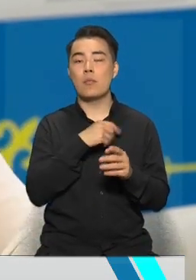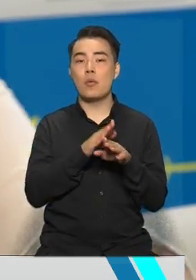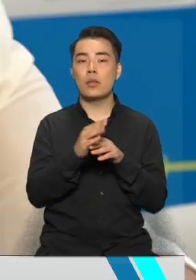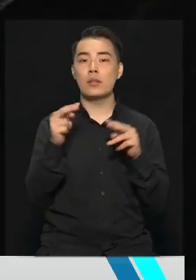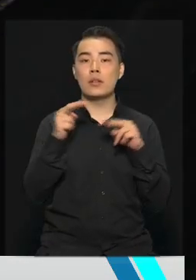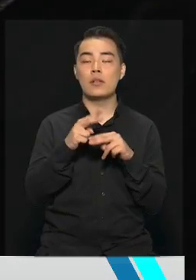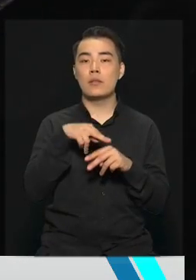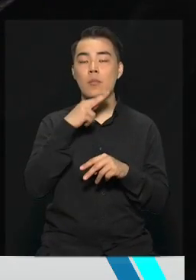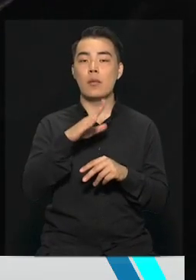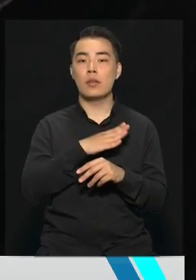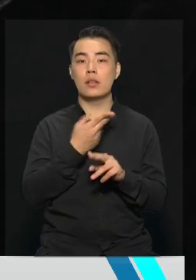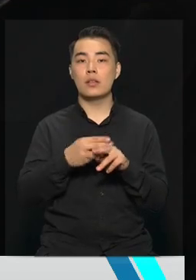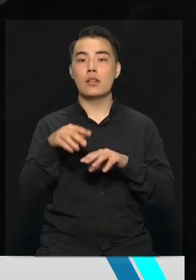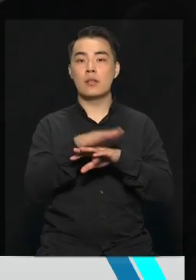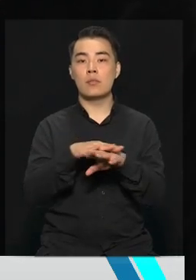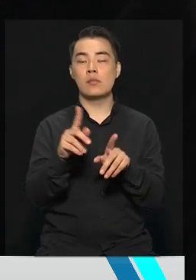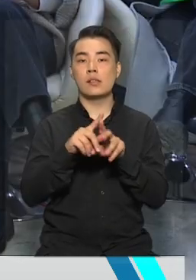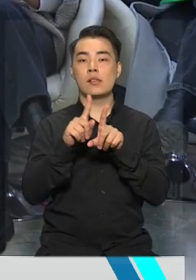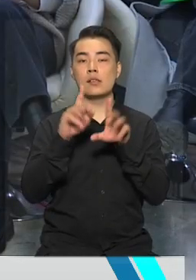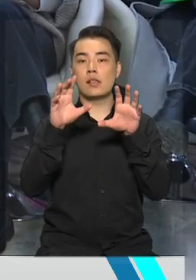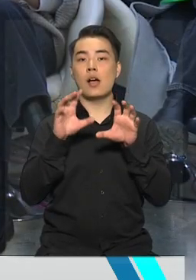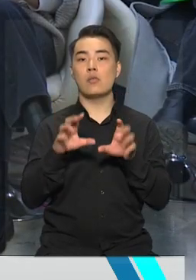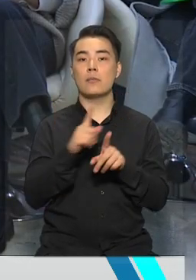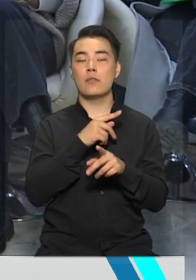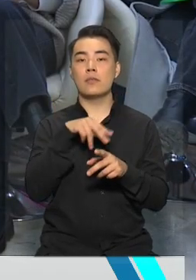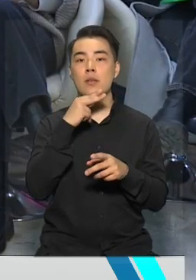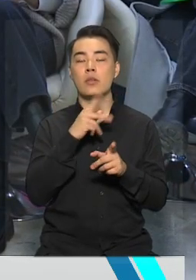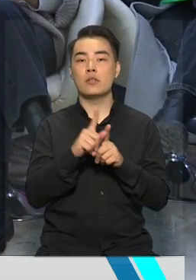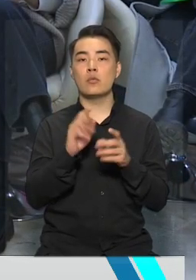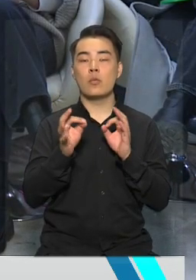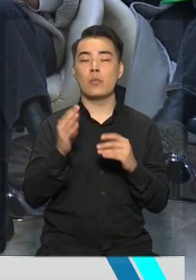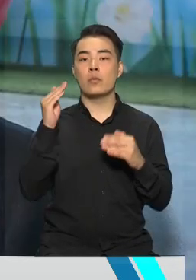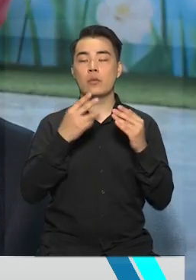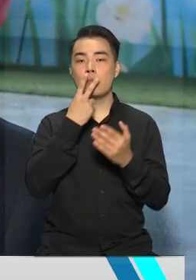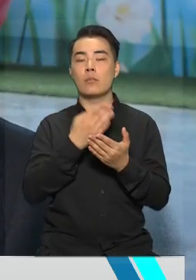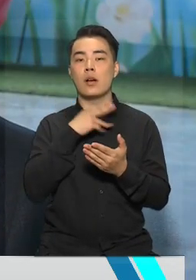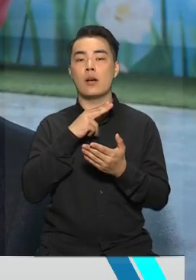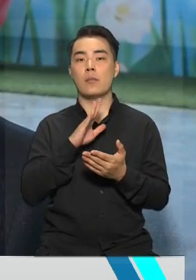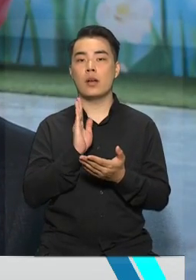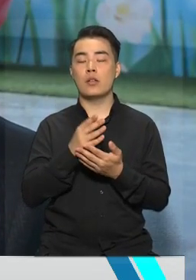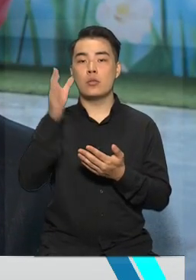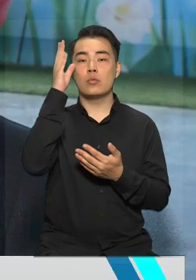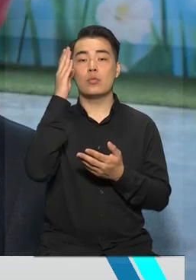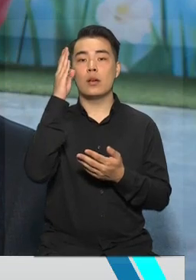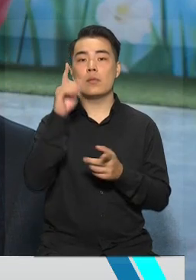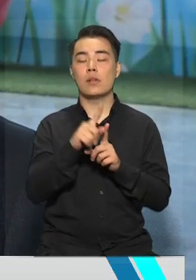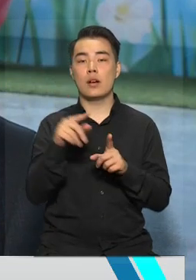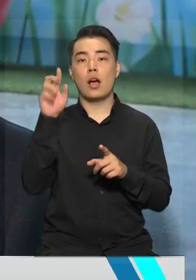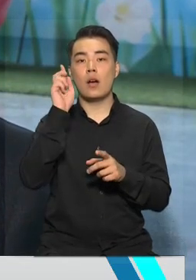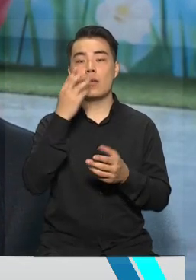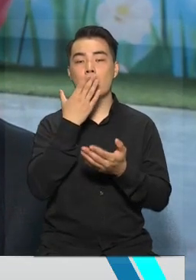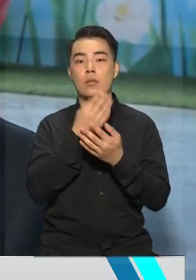назар аударған, бұл халықтың саяси көзқарасының қалыптасқандығының белгісі дейді. Түркиядан милетвекилдери, Түркпа